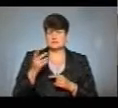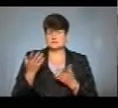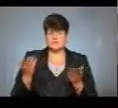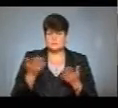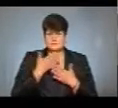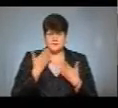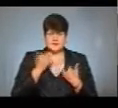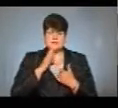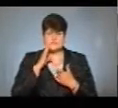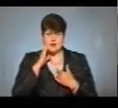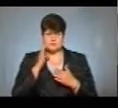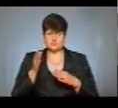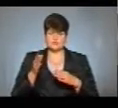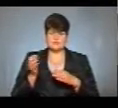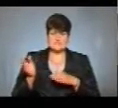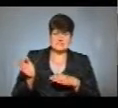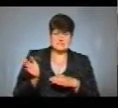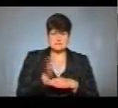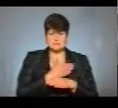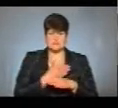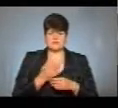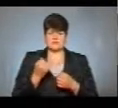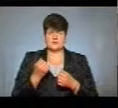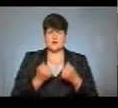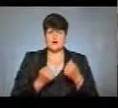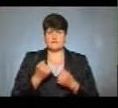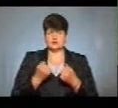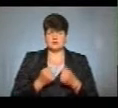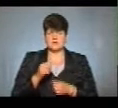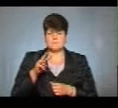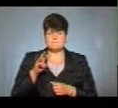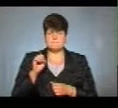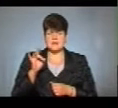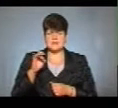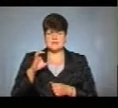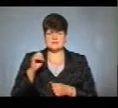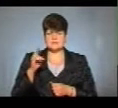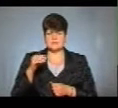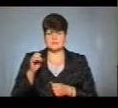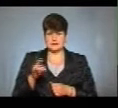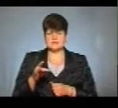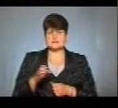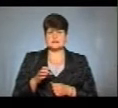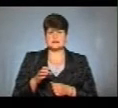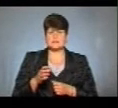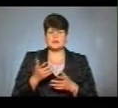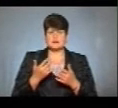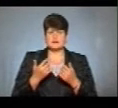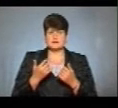Зранку конструкцію збив автомобіль-рефрижератор «Мерседес». На даний час підрядною